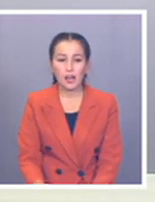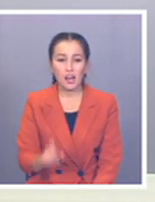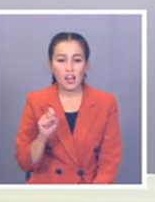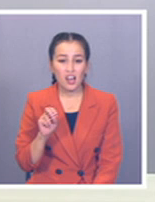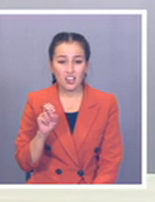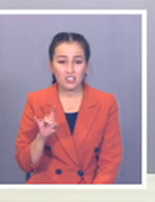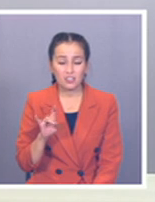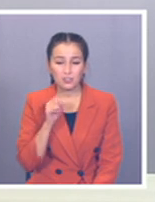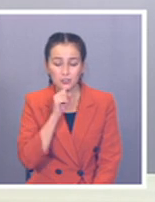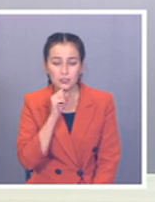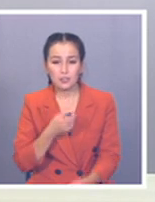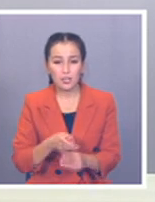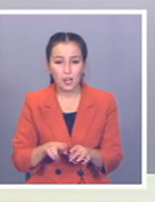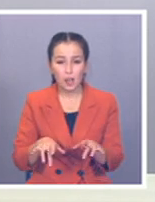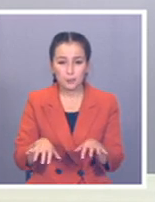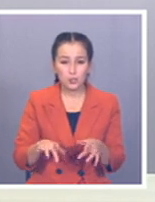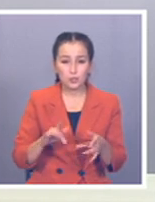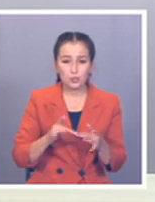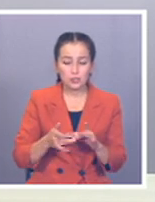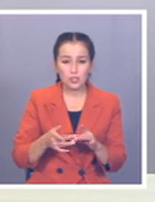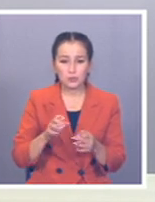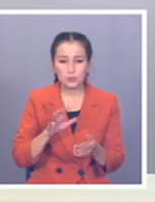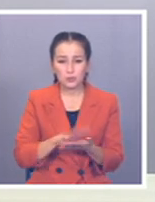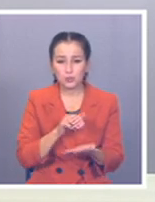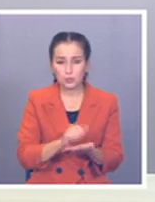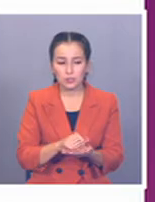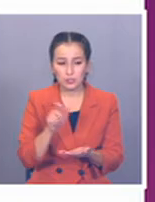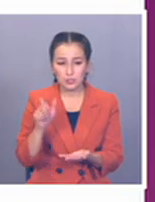бұл компьютерлік жүйені бұзушы. Бұл